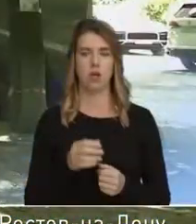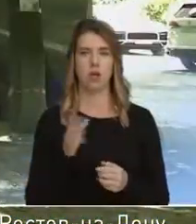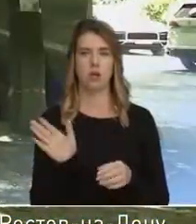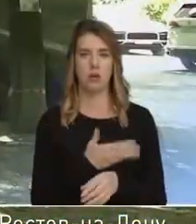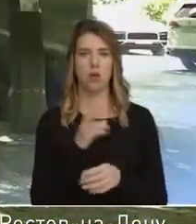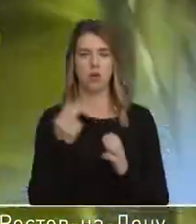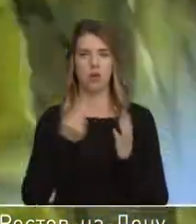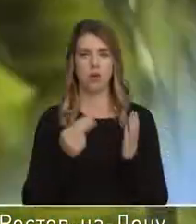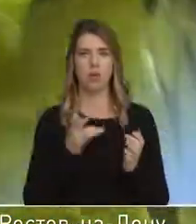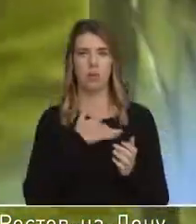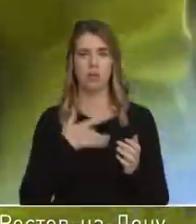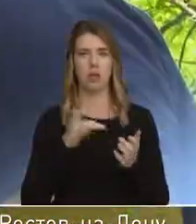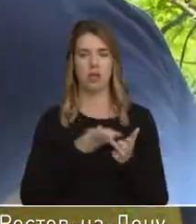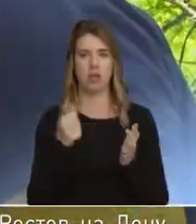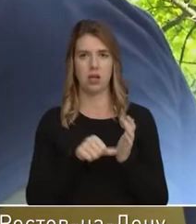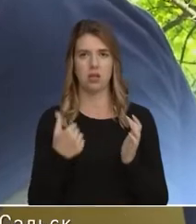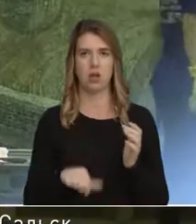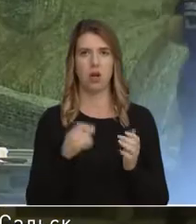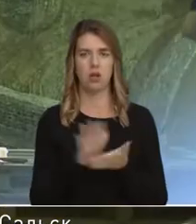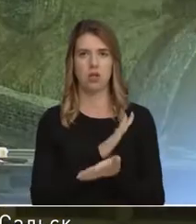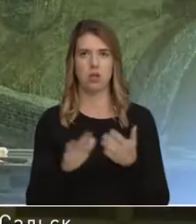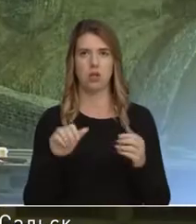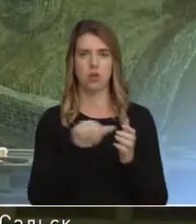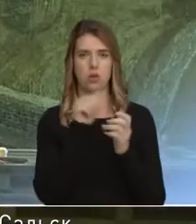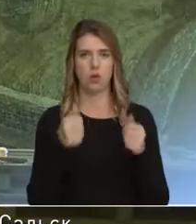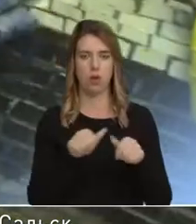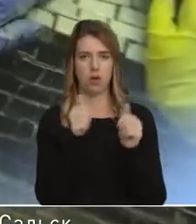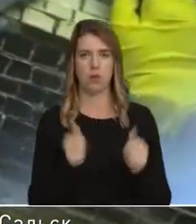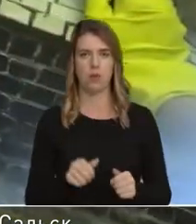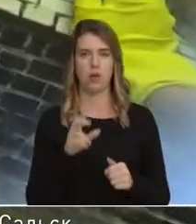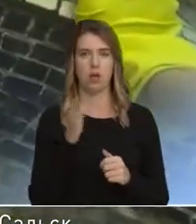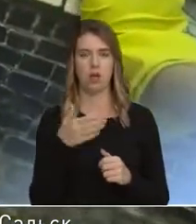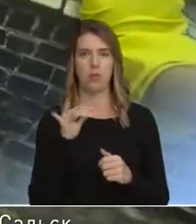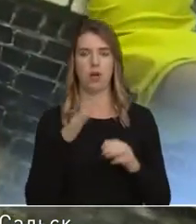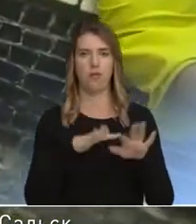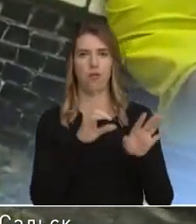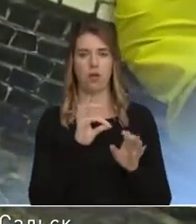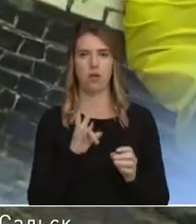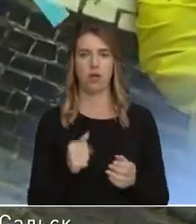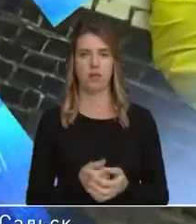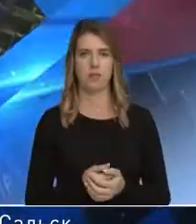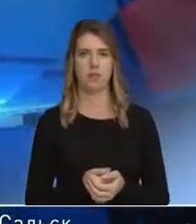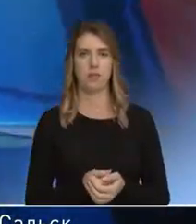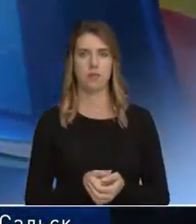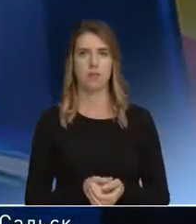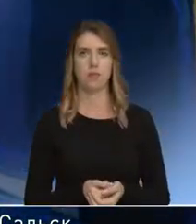Избавили от граффити, пыли и грязи. В южной столице очистили скульптурную композицию «Рыбка и волна».